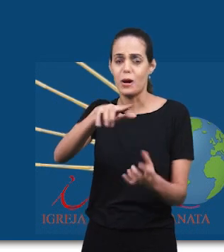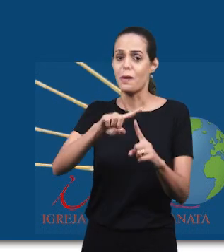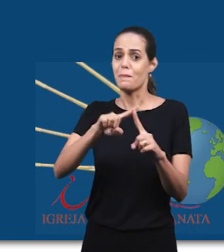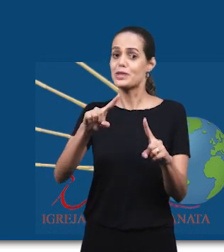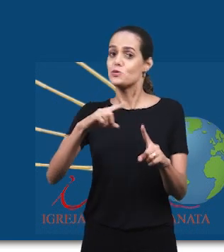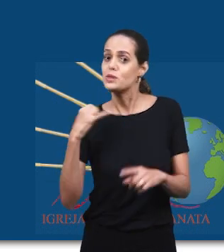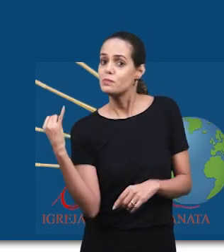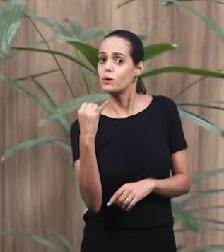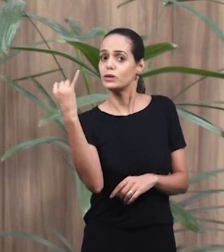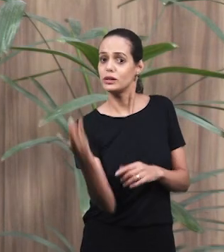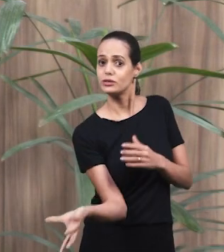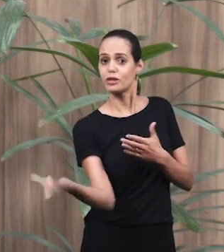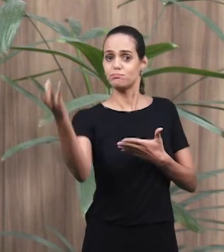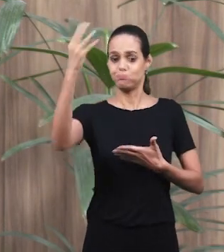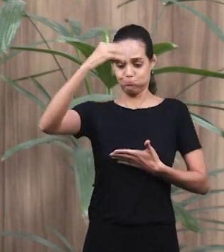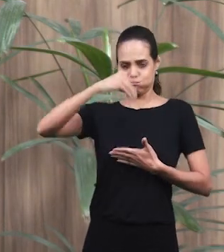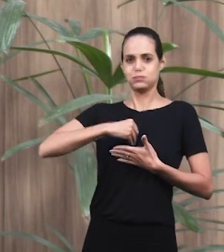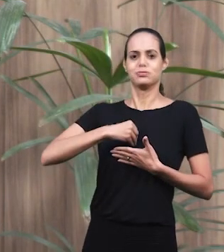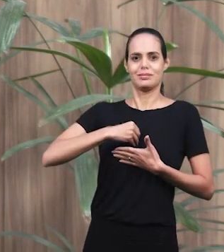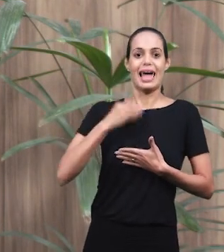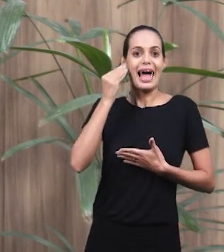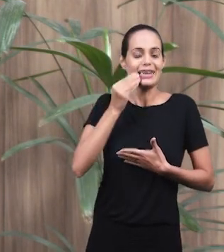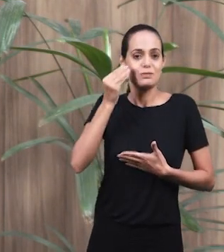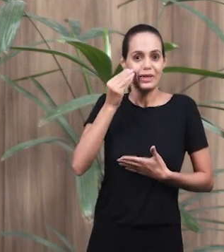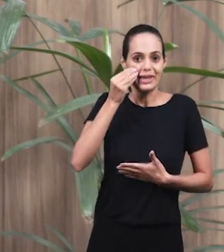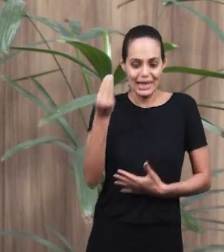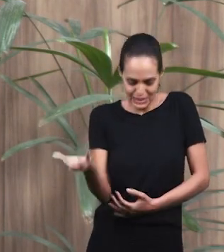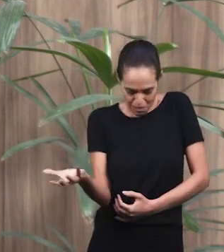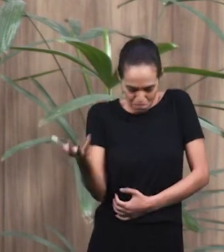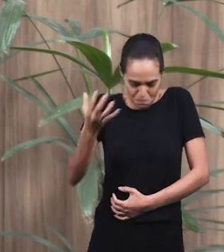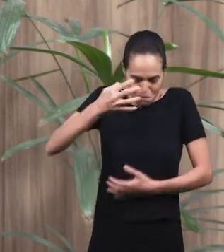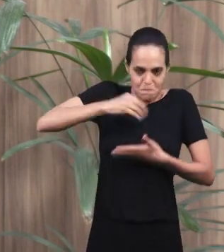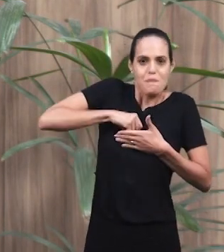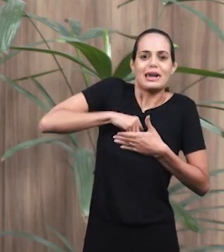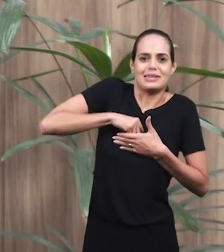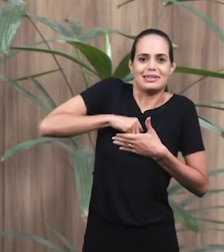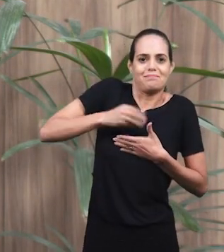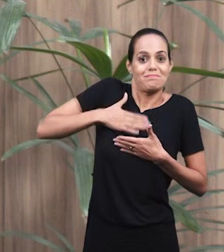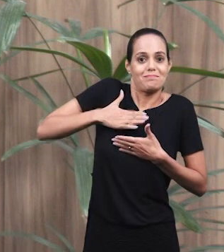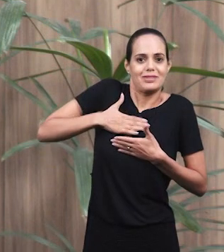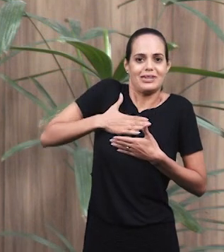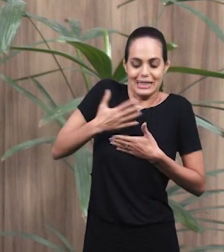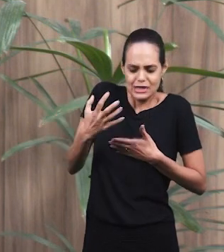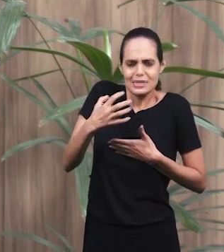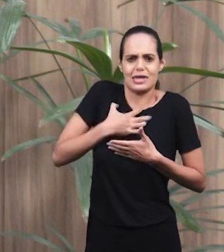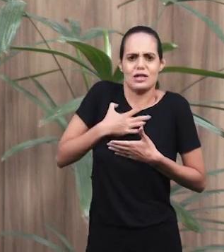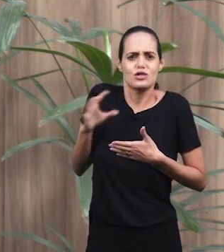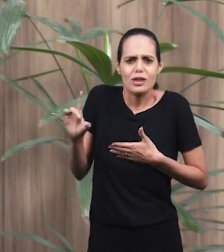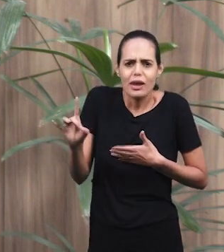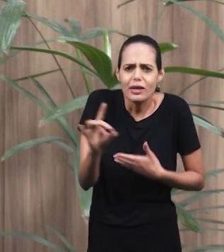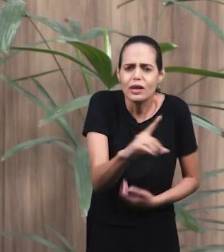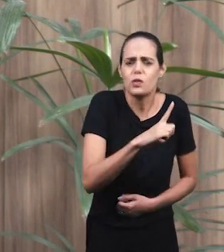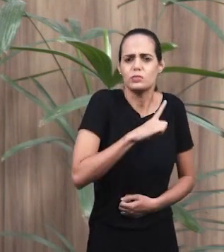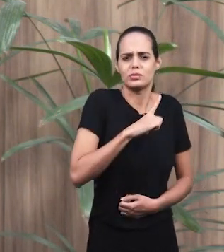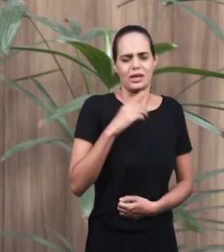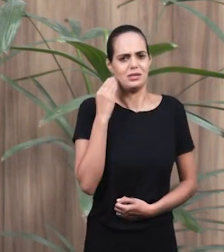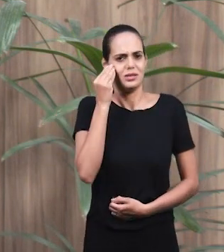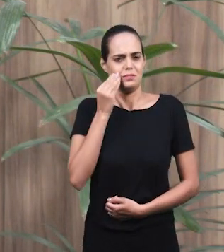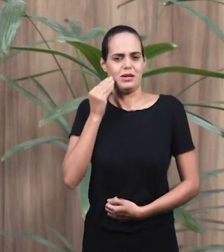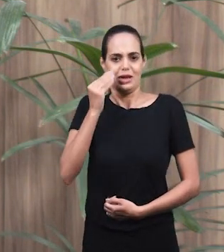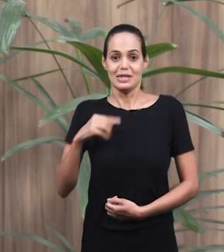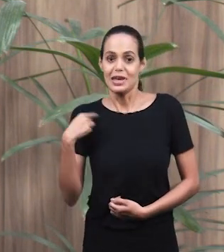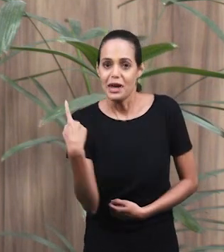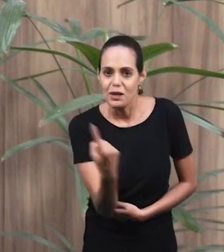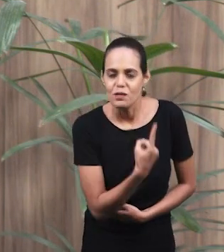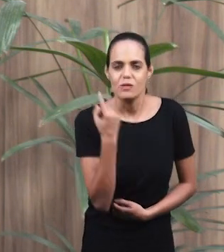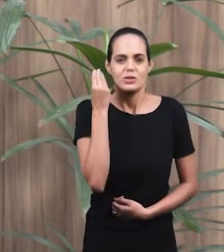nous. L'expérience, c'est ce qui nous arrive et elle ne peut pas être transférée. Chacun a la sienne. C'est notre expérience